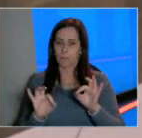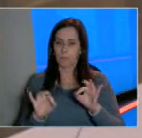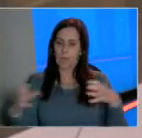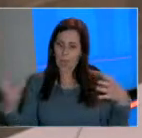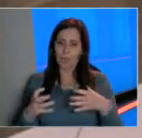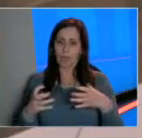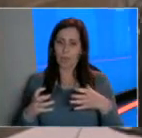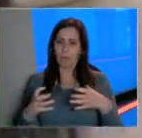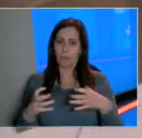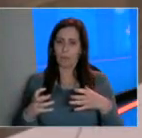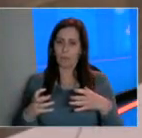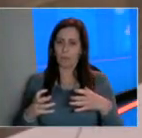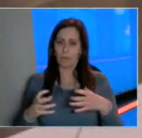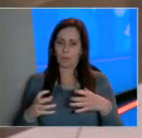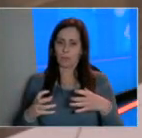לחברה